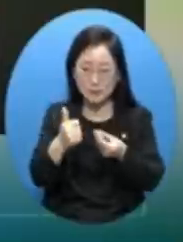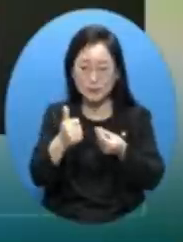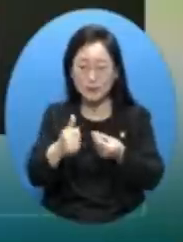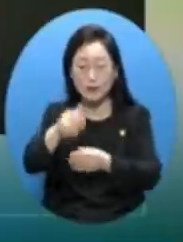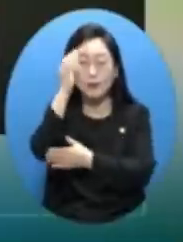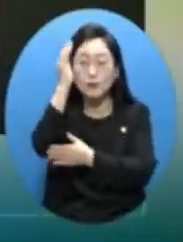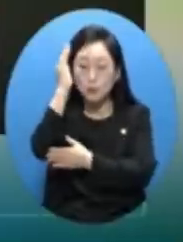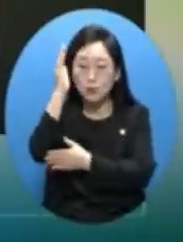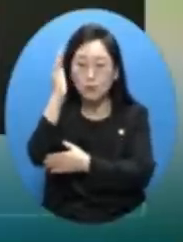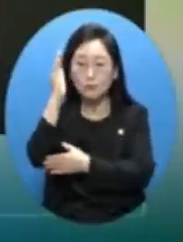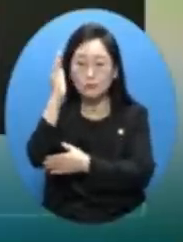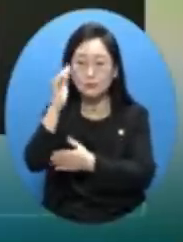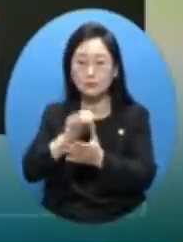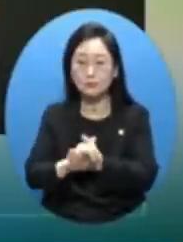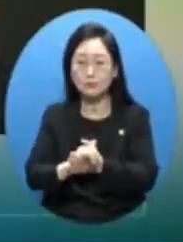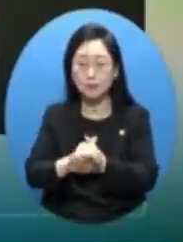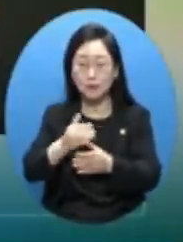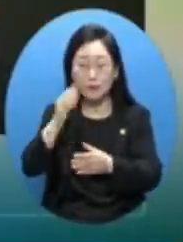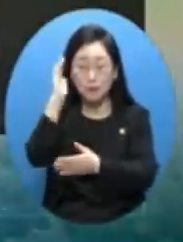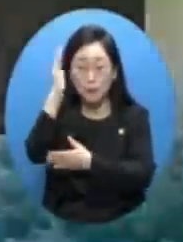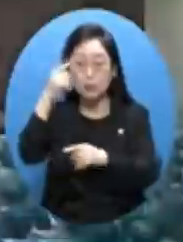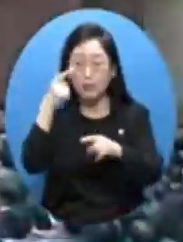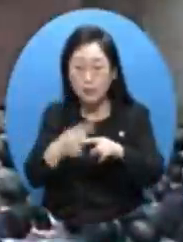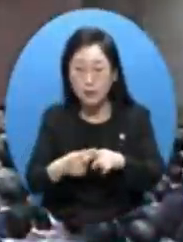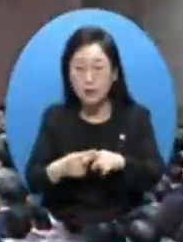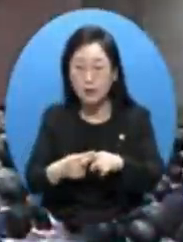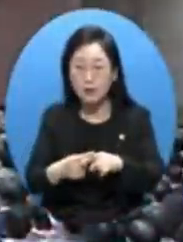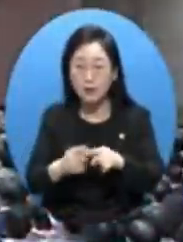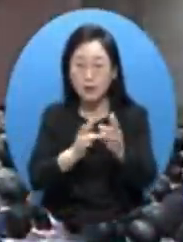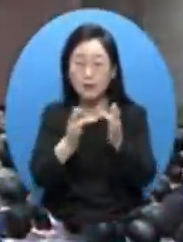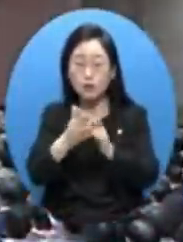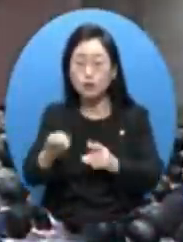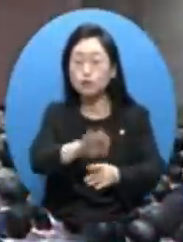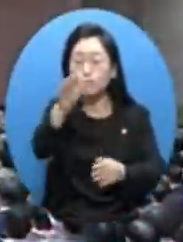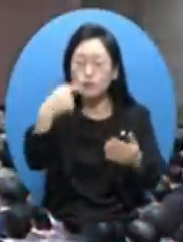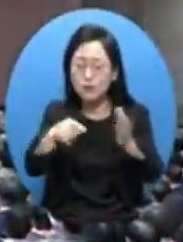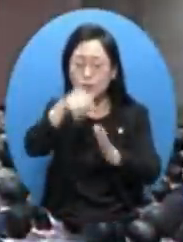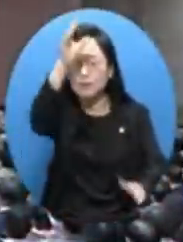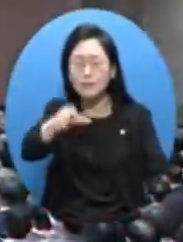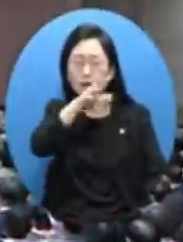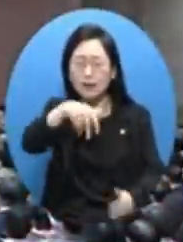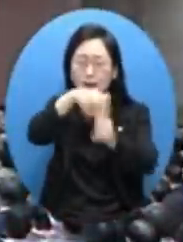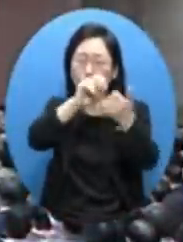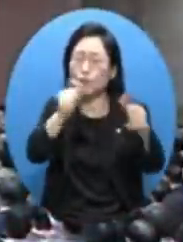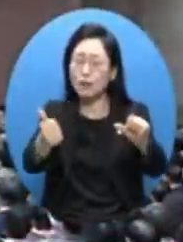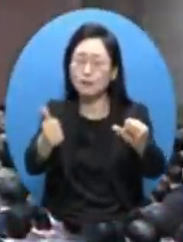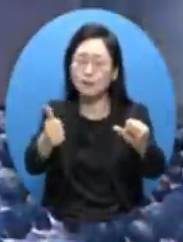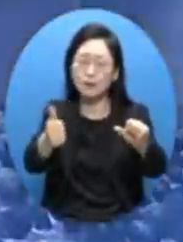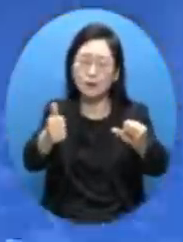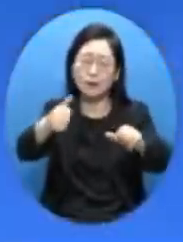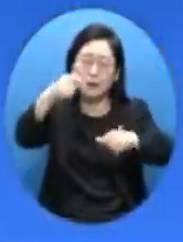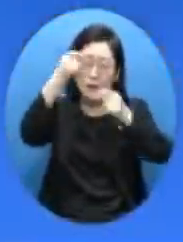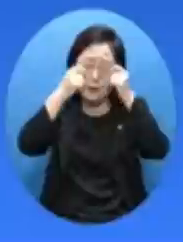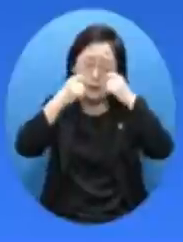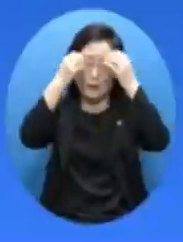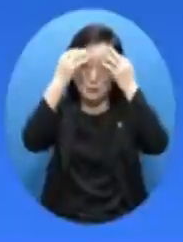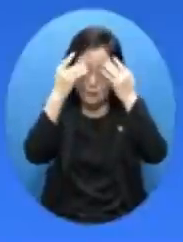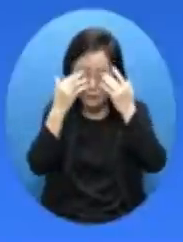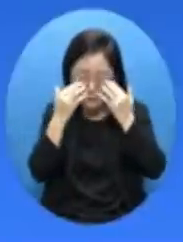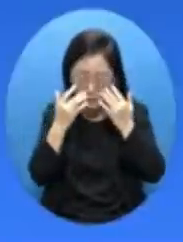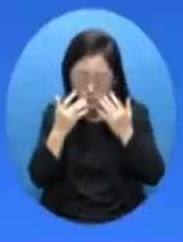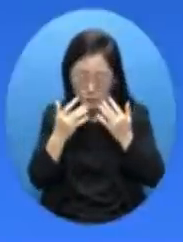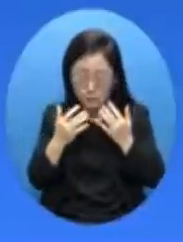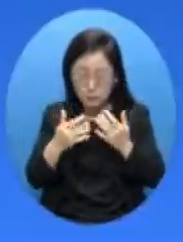하시는데 설교를 하시다가 예수님께서 우리 위해서 십자가에서 달려 돌아가셨습니다 하시면서 흐느끼 우시는 거예요.